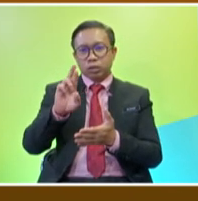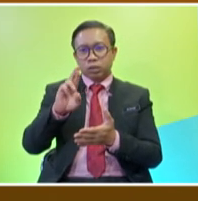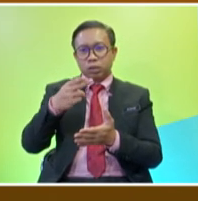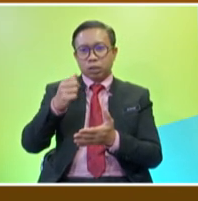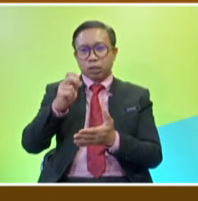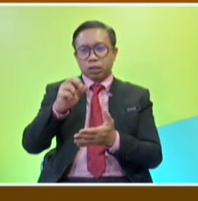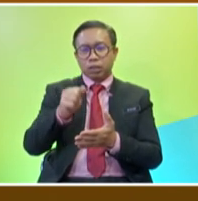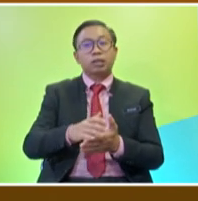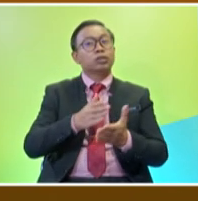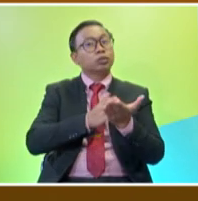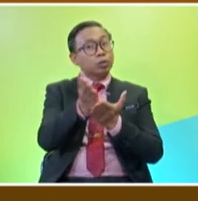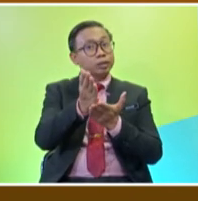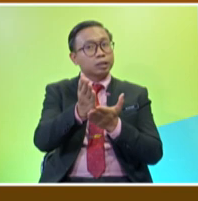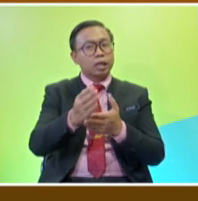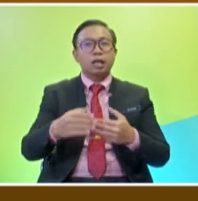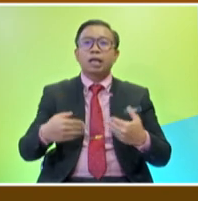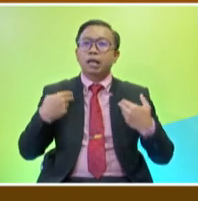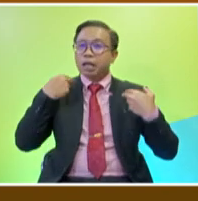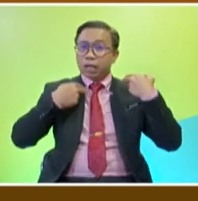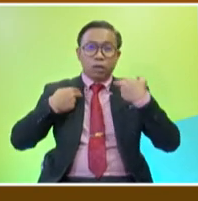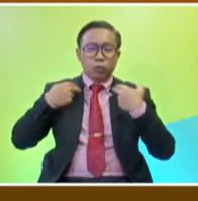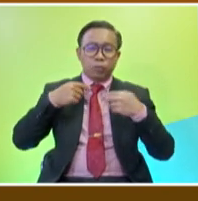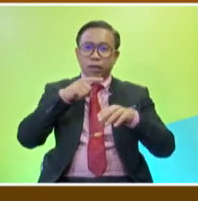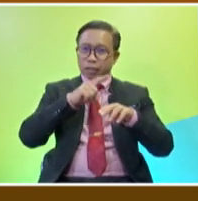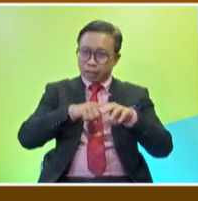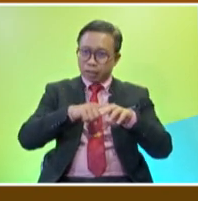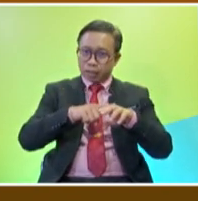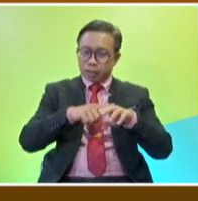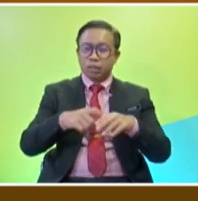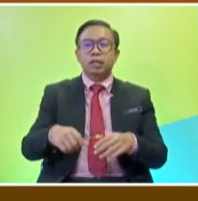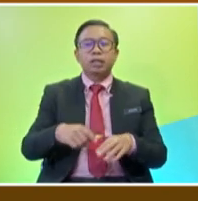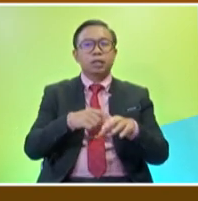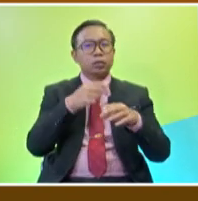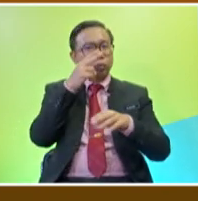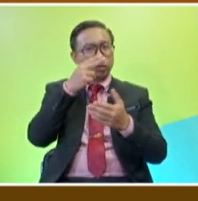ciri-ciri kehidupan liar di kawasan daun lurus sederhana